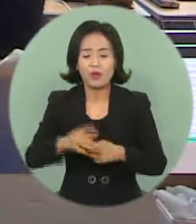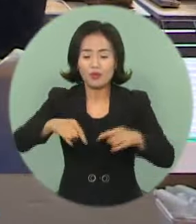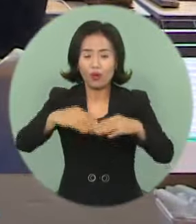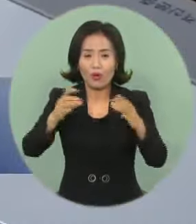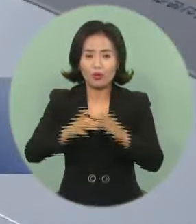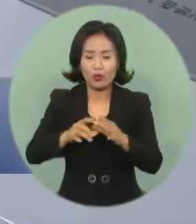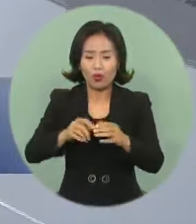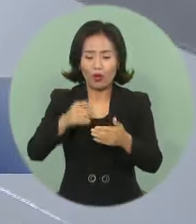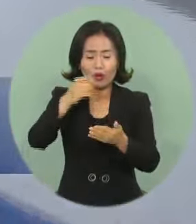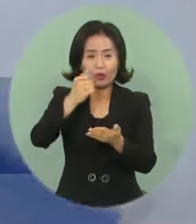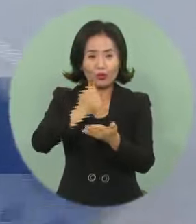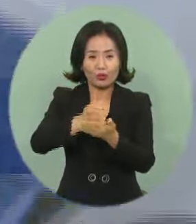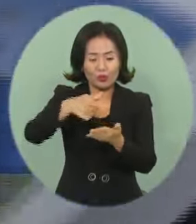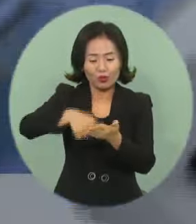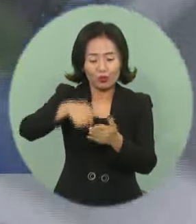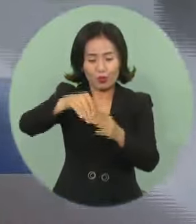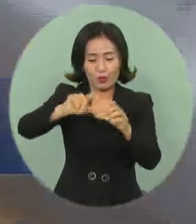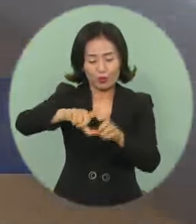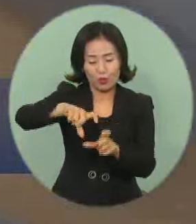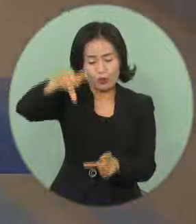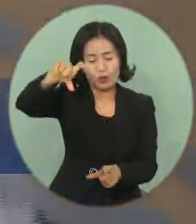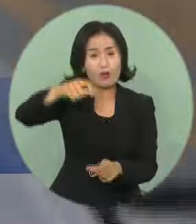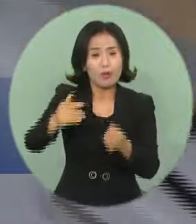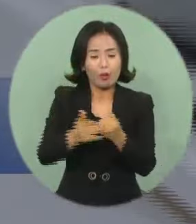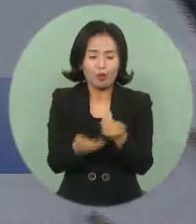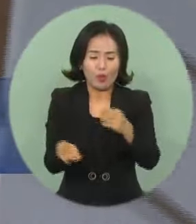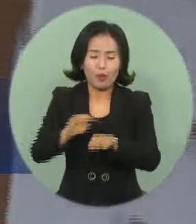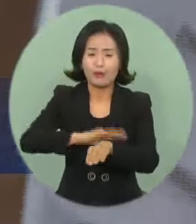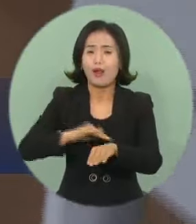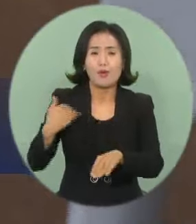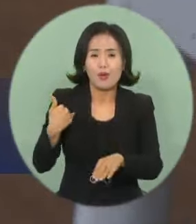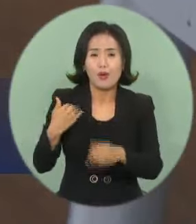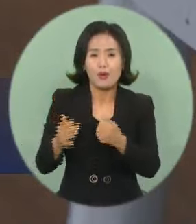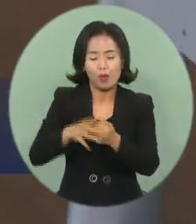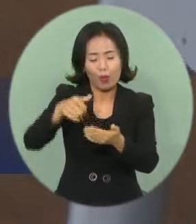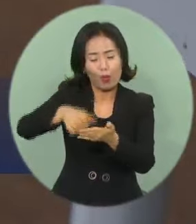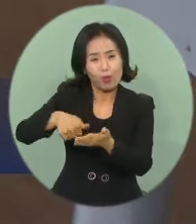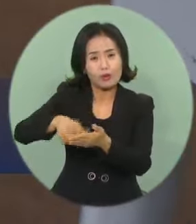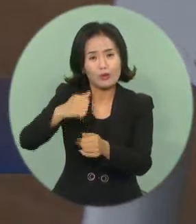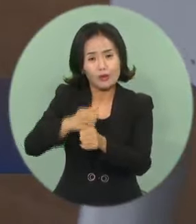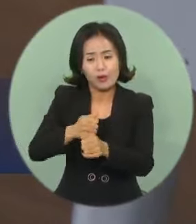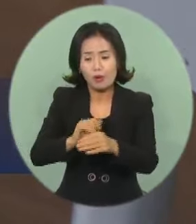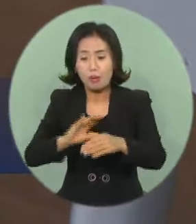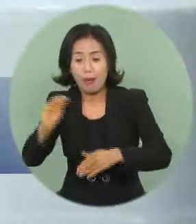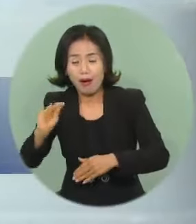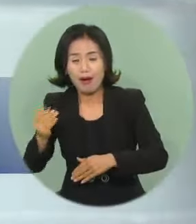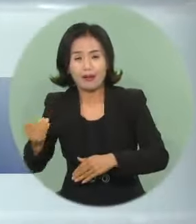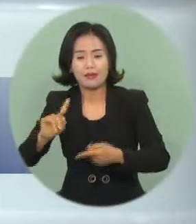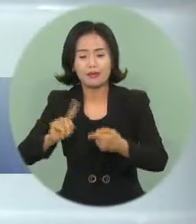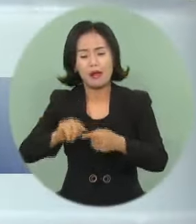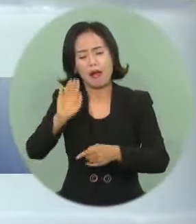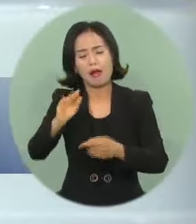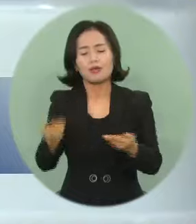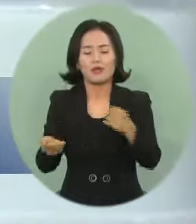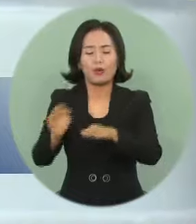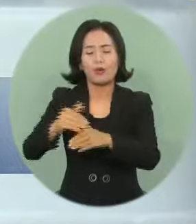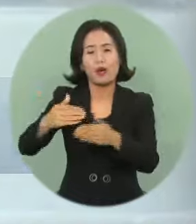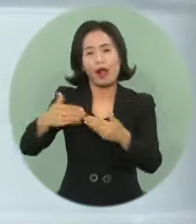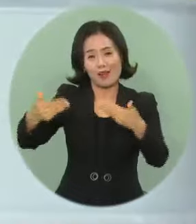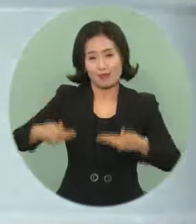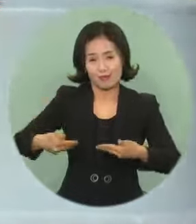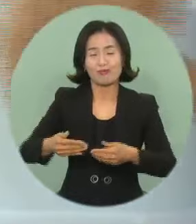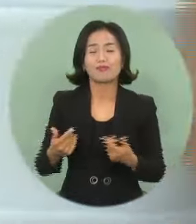엄청 길어서 좀 당황했고 접어야 되는지도 몰라가지고 도장 찍고 나갔는데 그때 접으라고 안내해